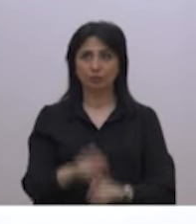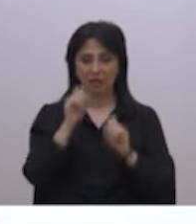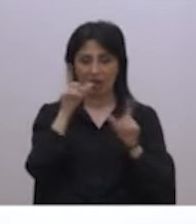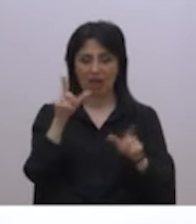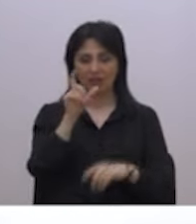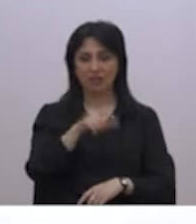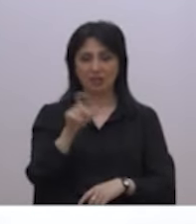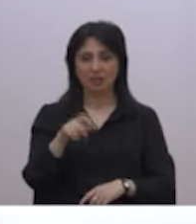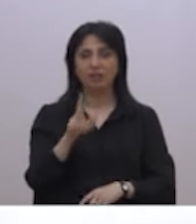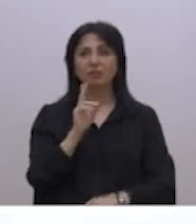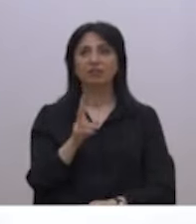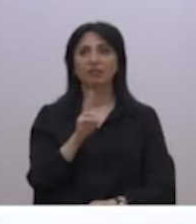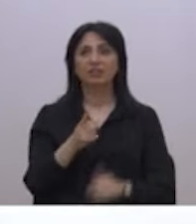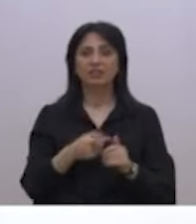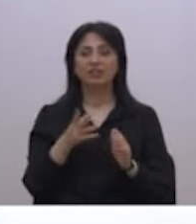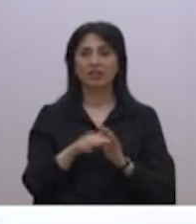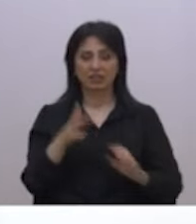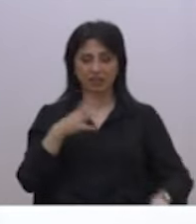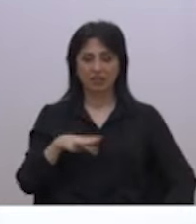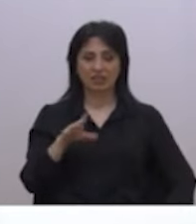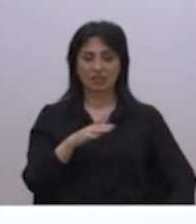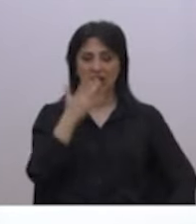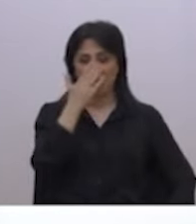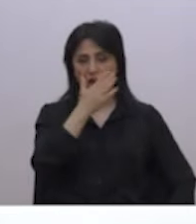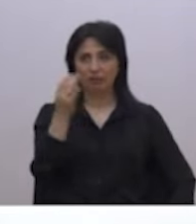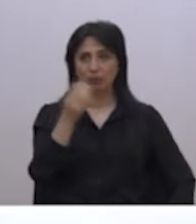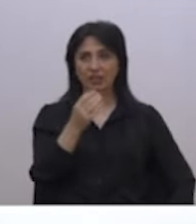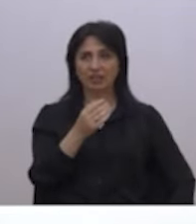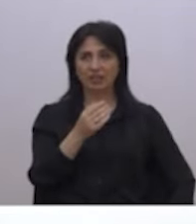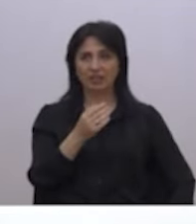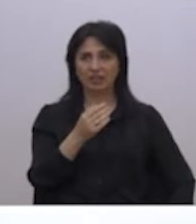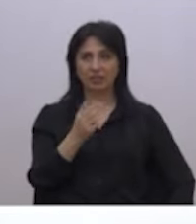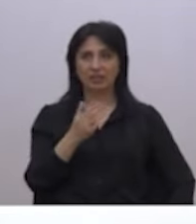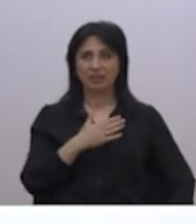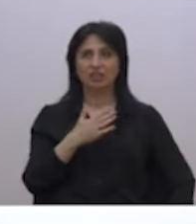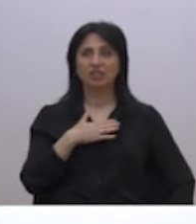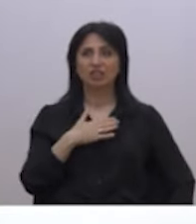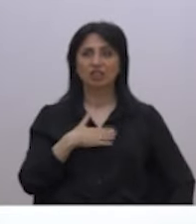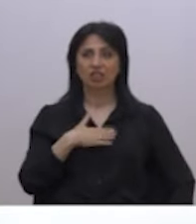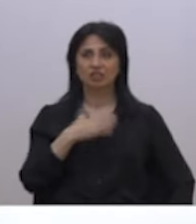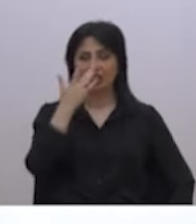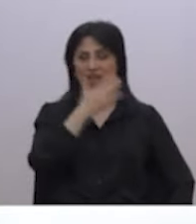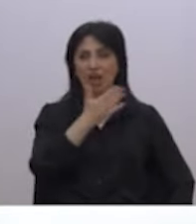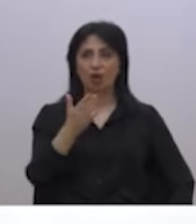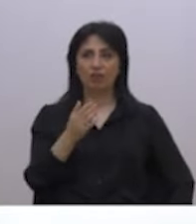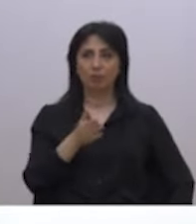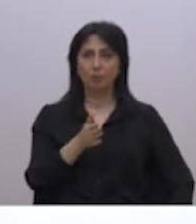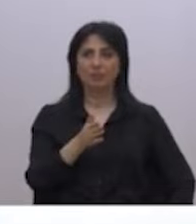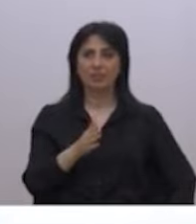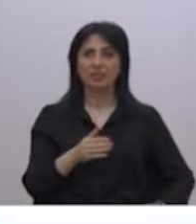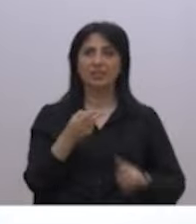გაიღვიძეს ადამიანებმა, რომლებიც თვლიან, რომ საქართველოს ეროვნული ინტერესი, ეს არის ჩვენი ეროვნული